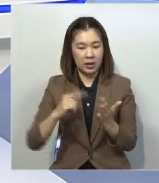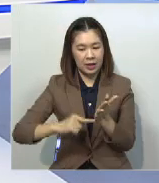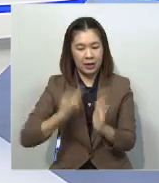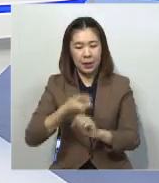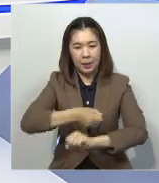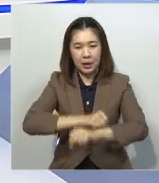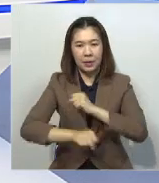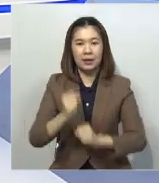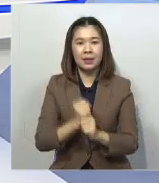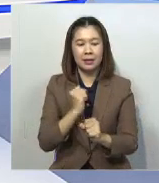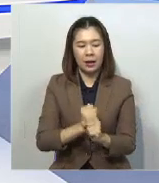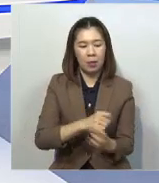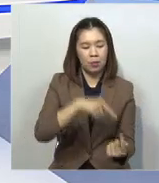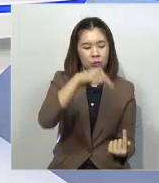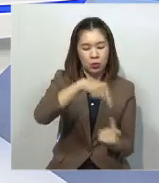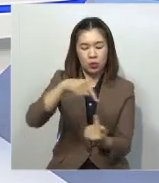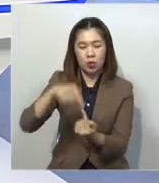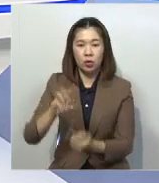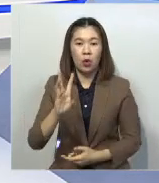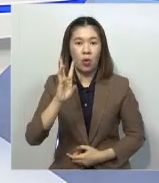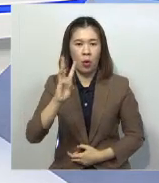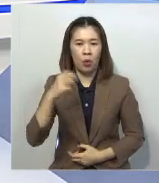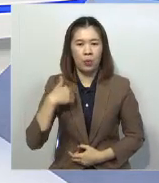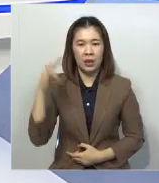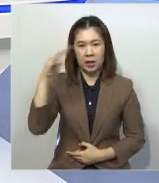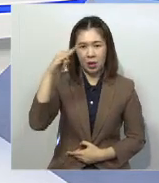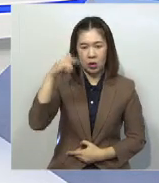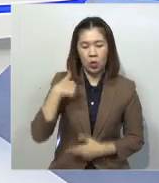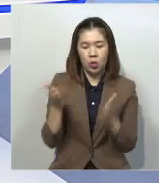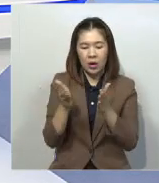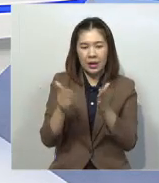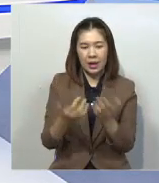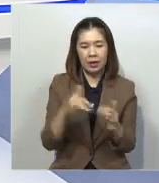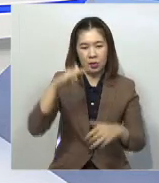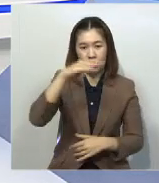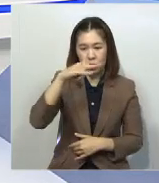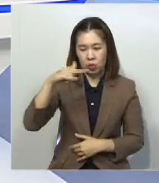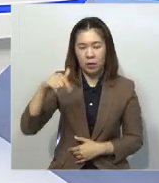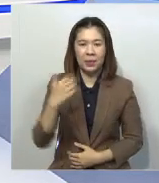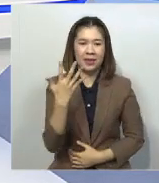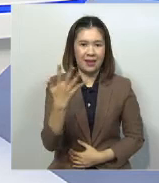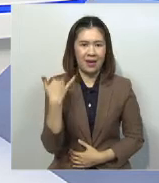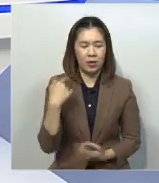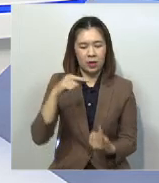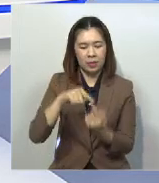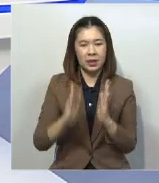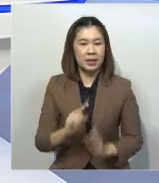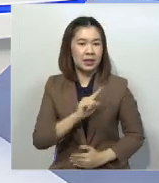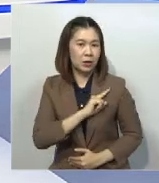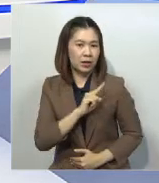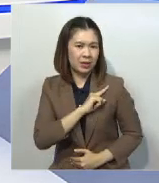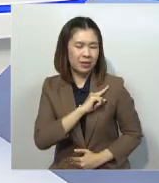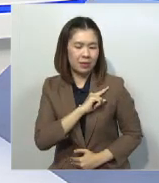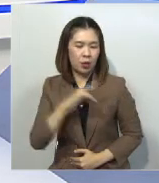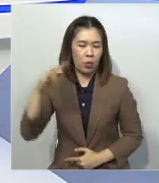ด้วยกัน6จุดค่ะใช้โดรน5ตัวก็จะมาจากความร่วมมือของหลายๆหน่วยงานเดี๋ยวจะพาไปดูใน1จุดที่วันนี้เจ้าหน้าที่นำโดร